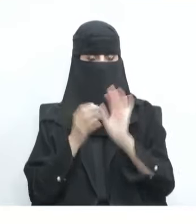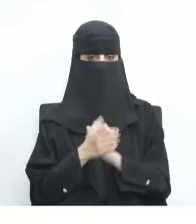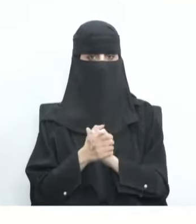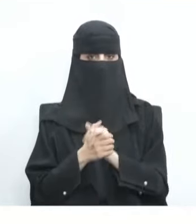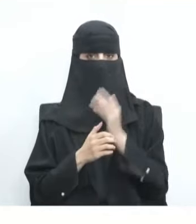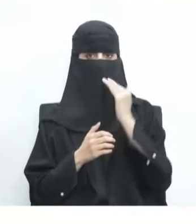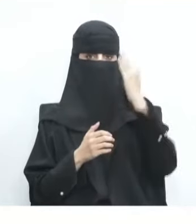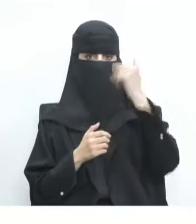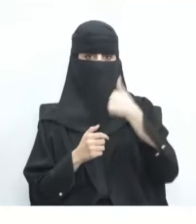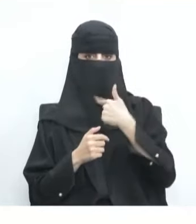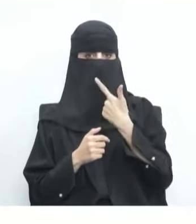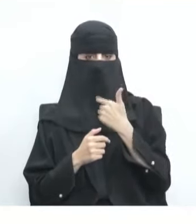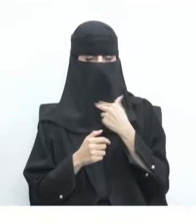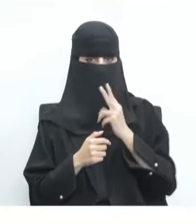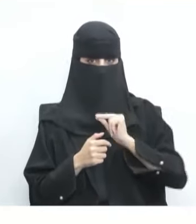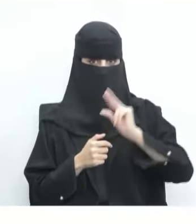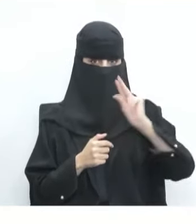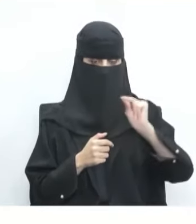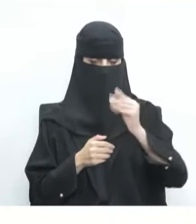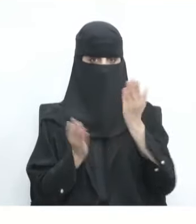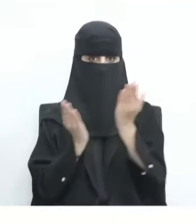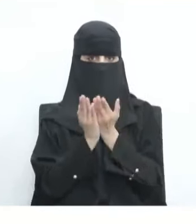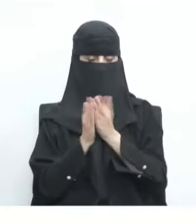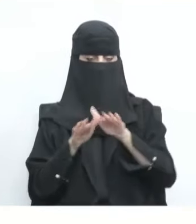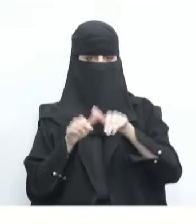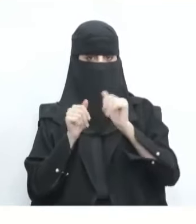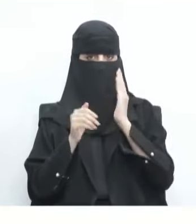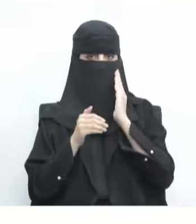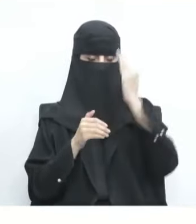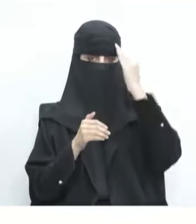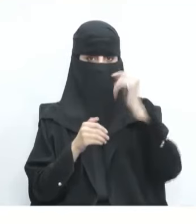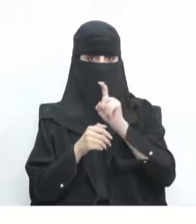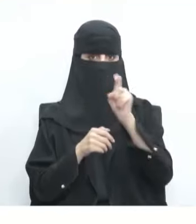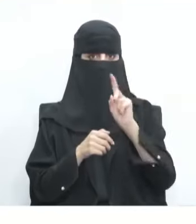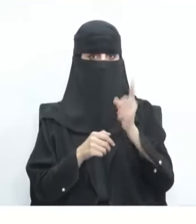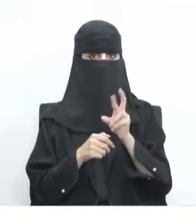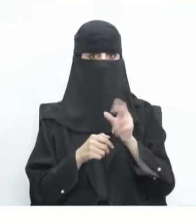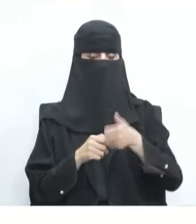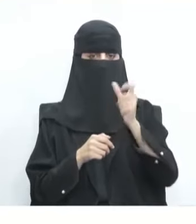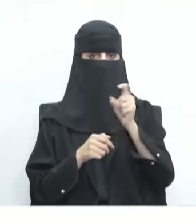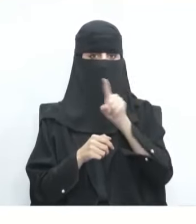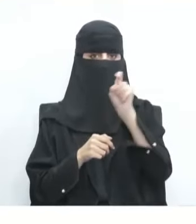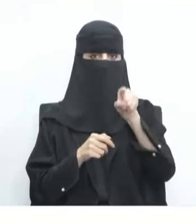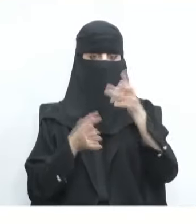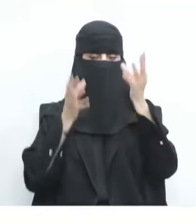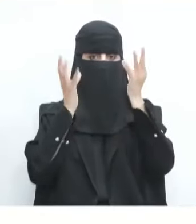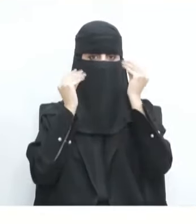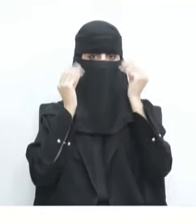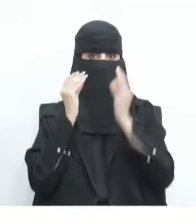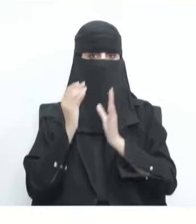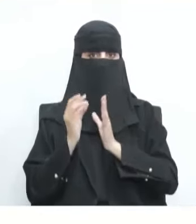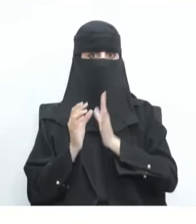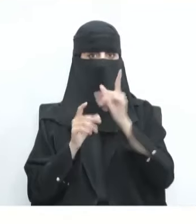مثلها فسالتها بعد انتهاء الدروس رزان من اين لك هذه المعلومات